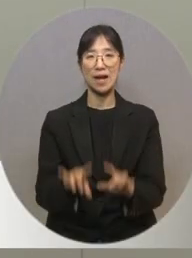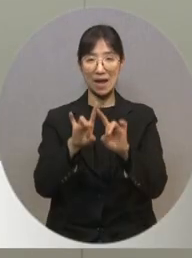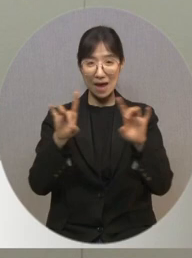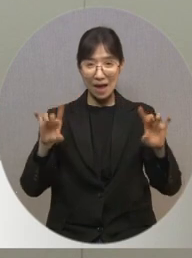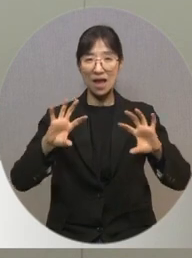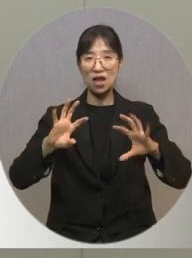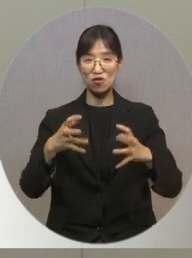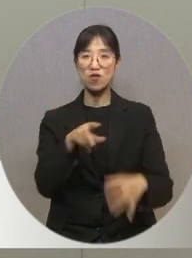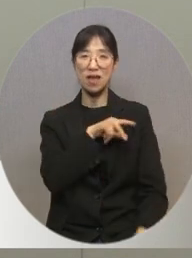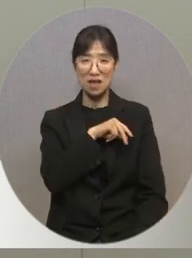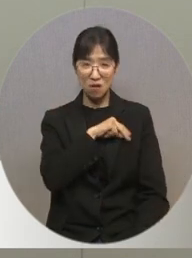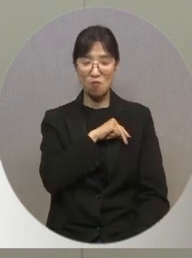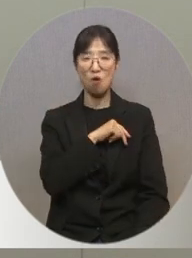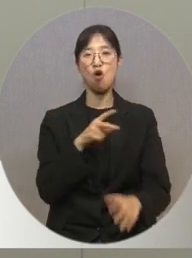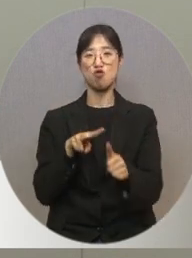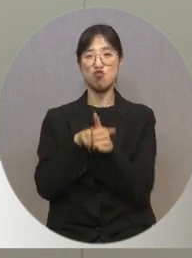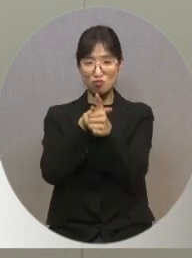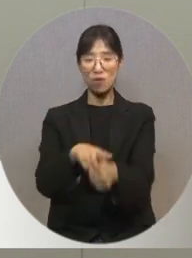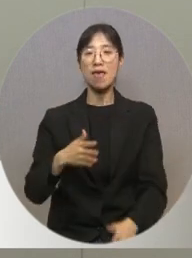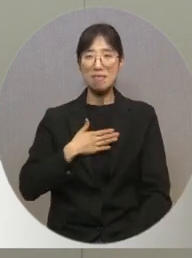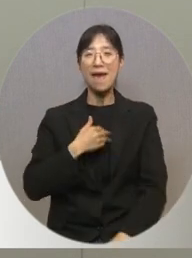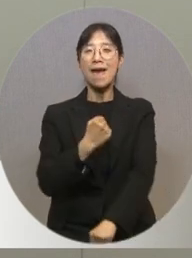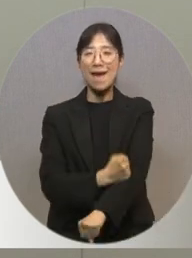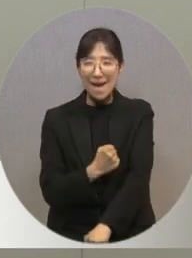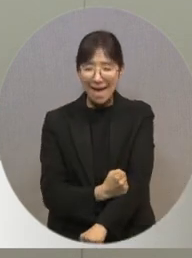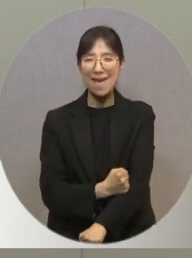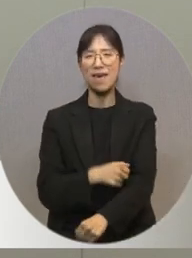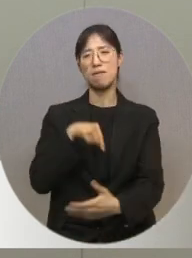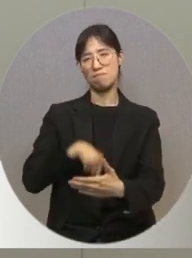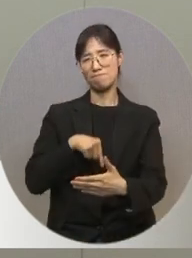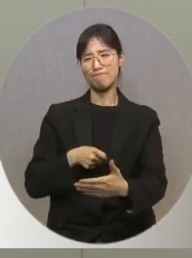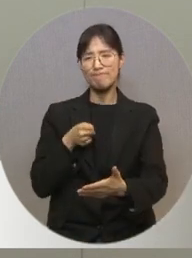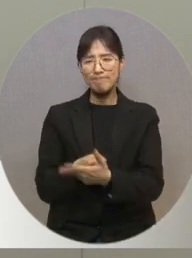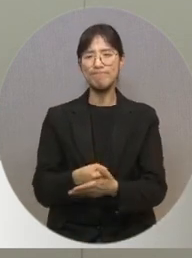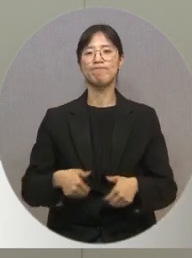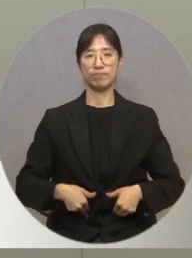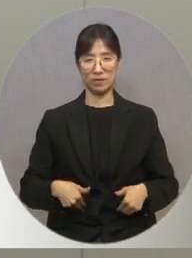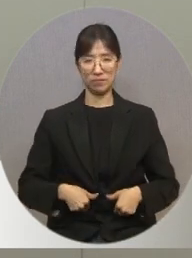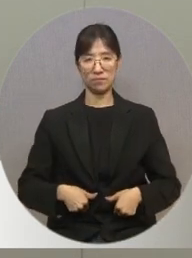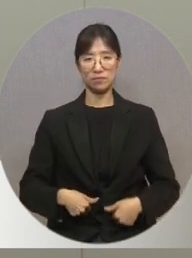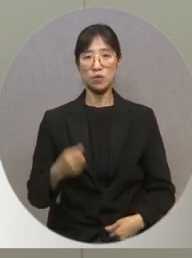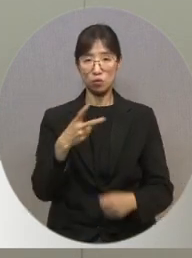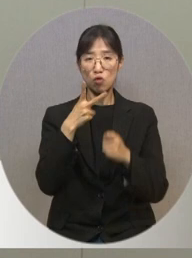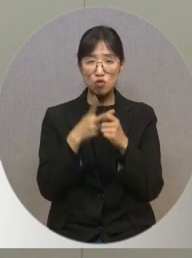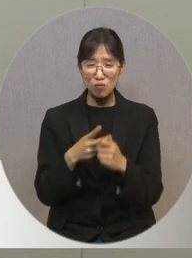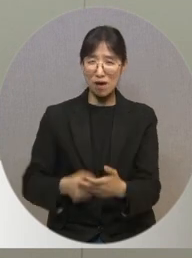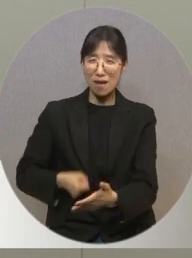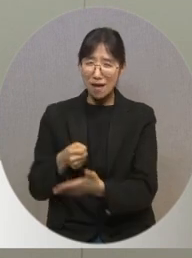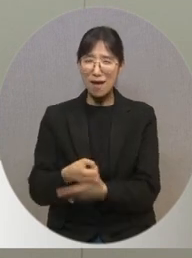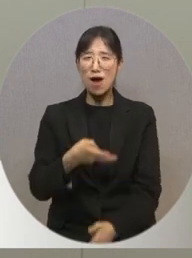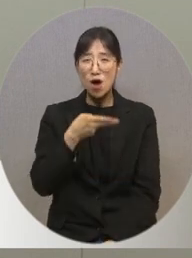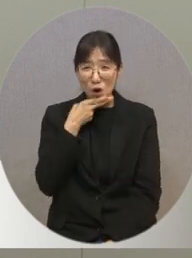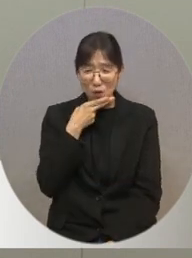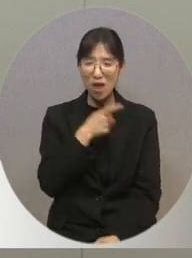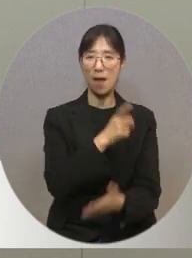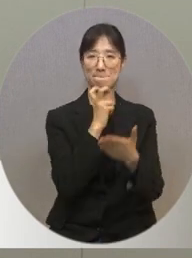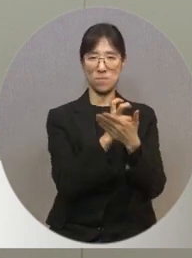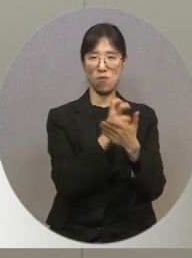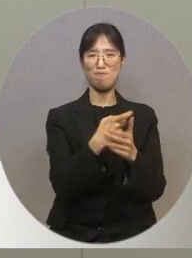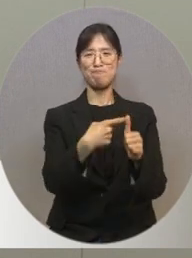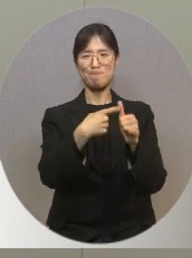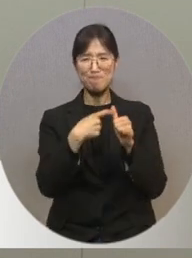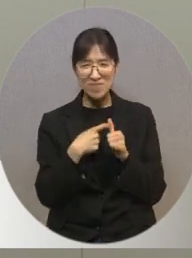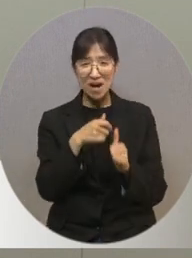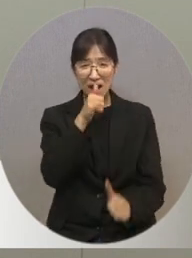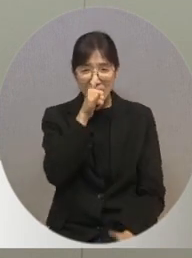후보들이 이걸 내가 하겠다라고 하는 의지가 먼저 좀 있으셔야 되 상황이고 두 번째로 그런 의지가 없더라도 좀 강제성을